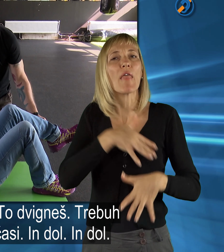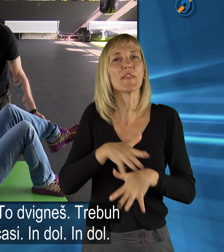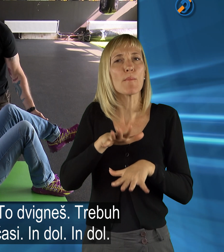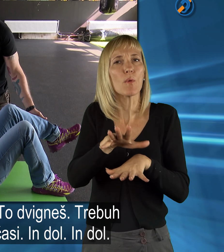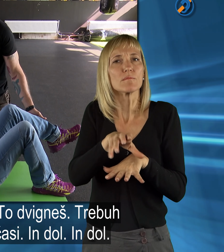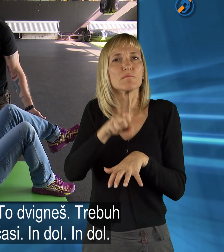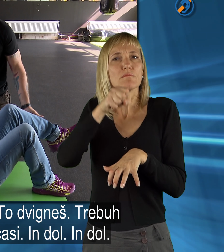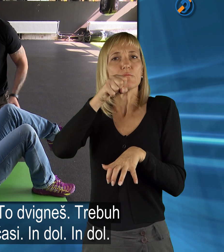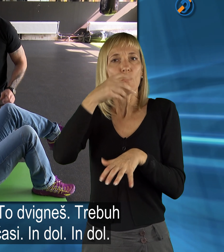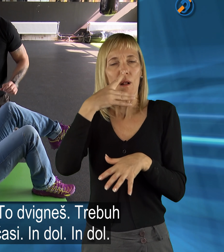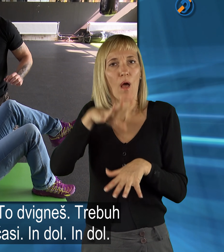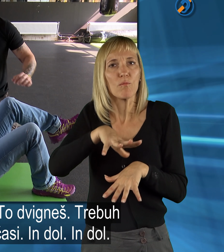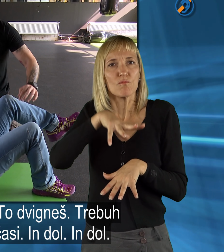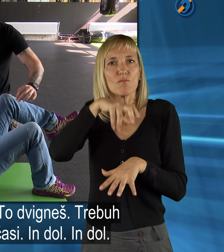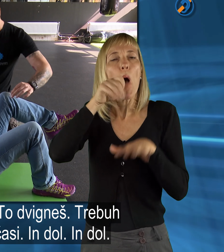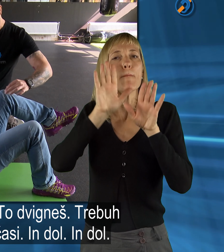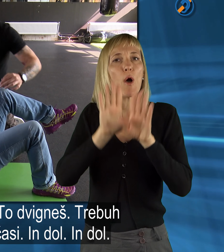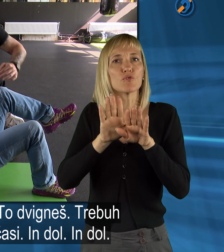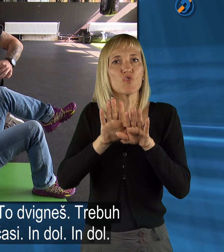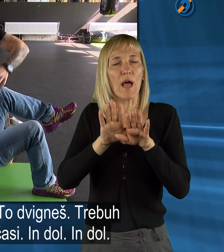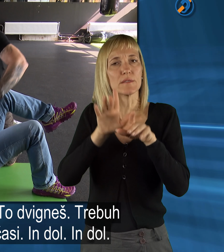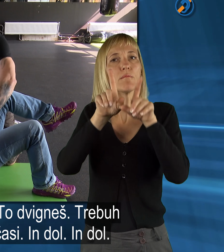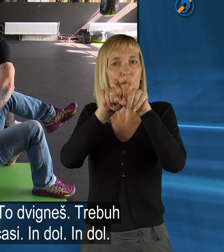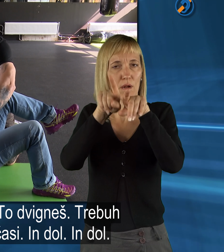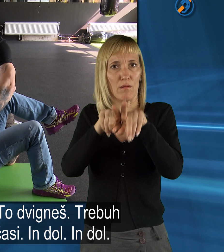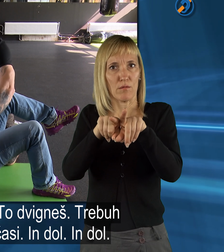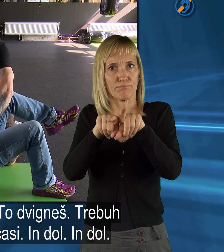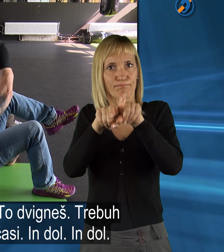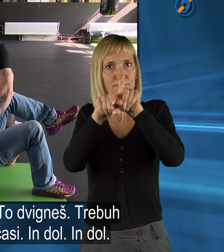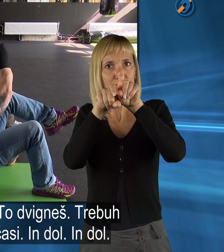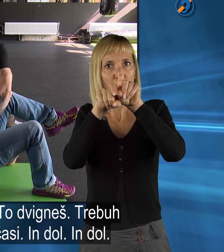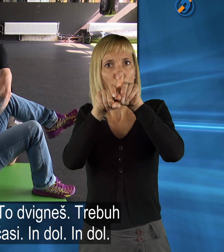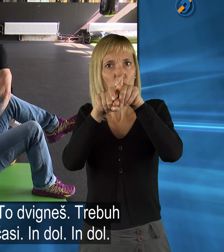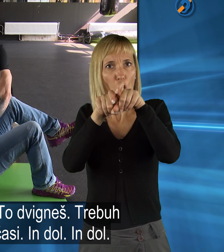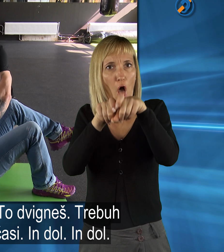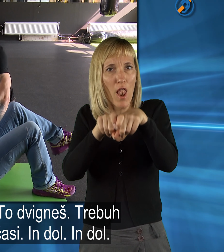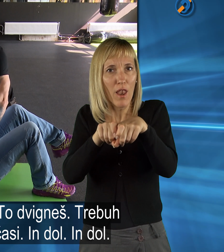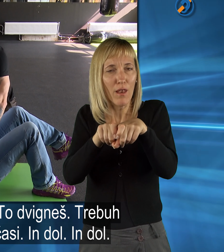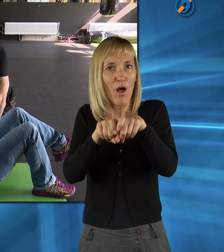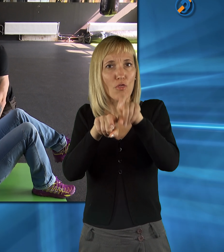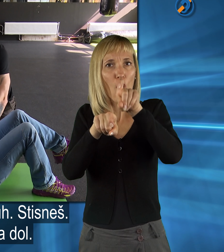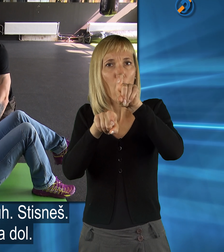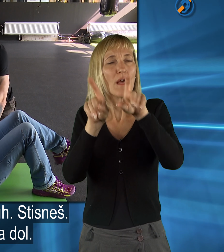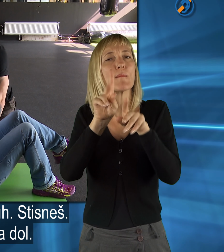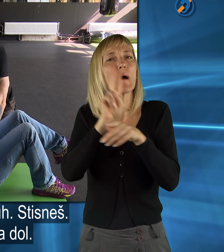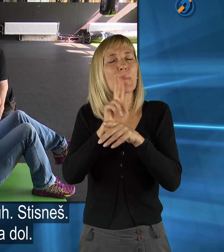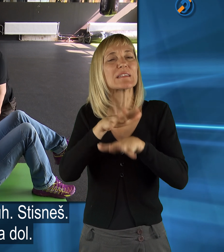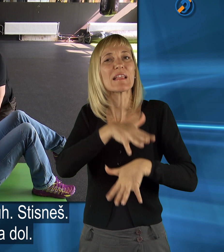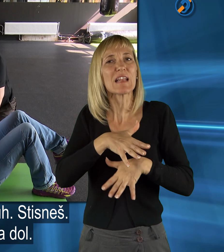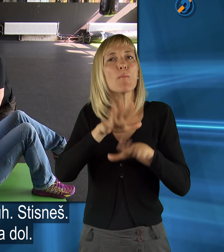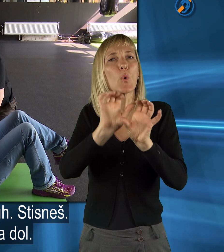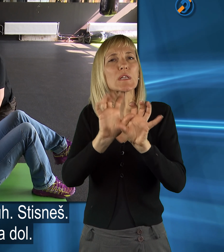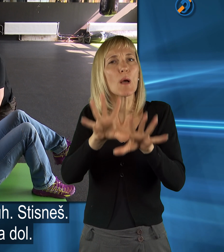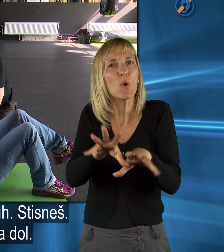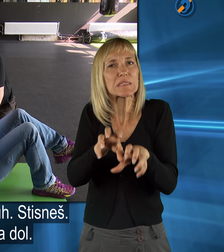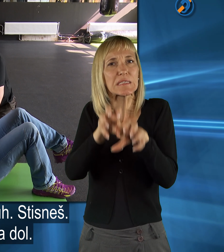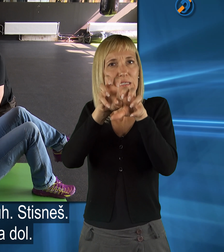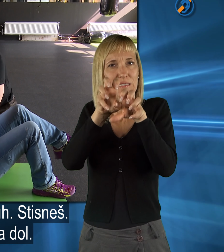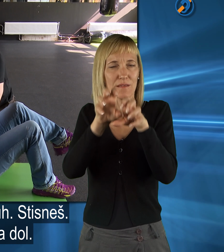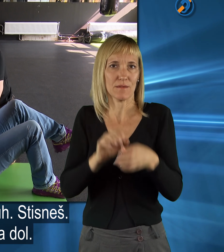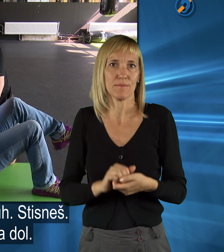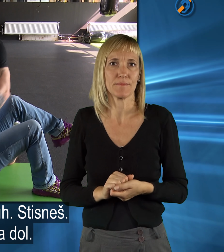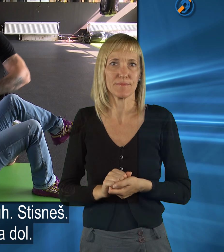trebuh notri, vdihneš, počas, in dol. In dol. Stisneš trebuh, stisneš in gre gor. Hop,